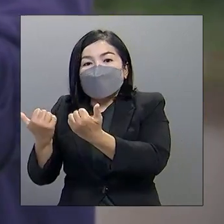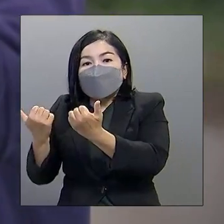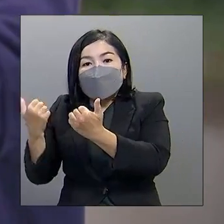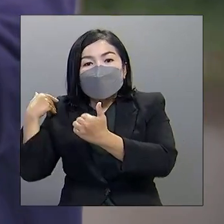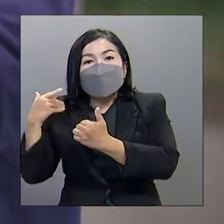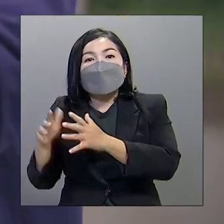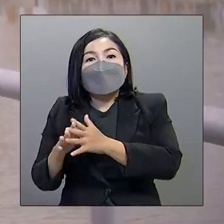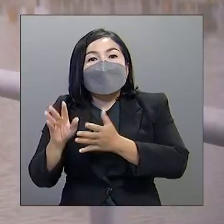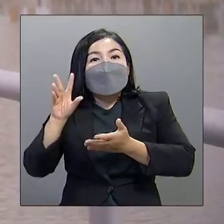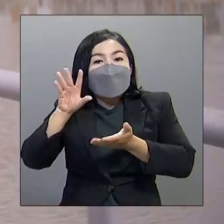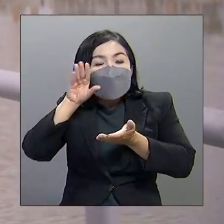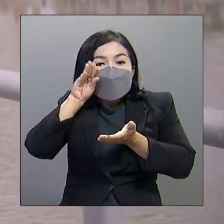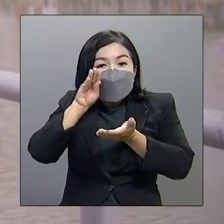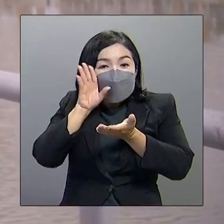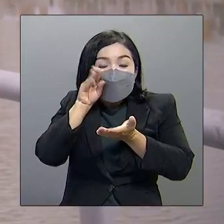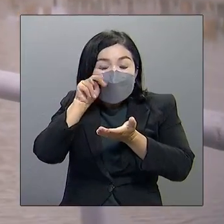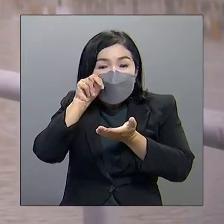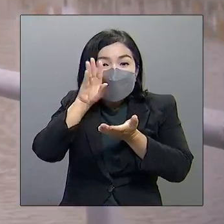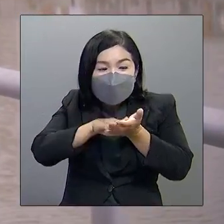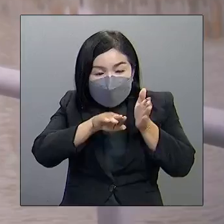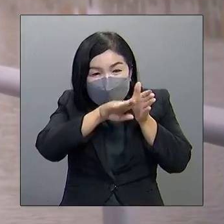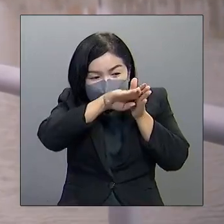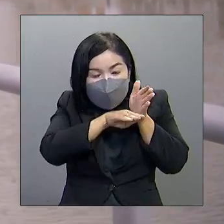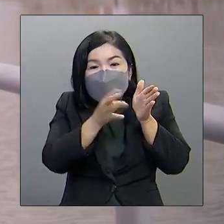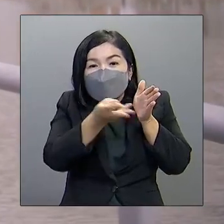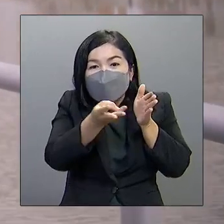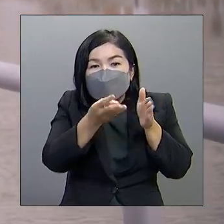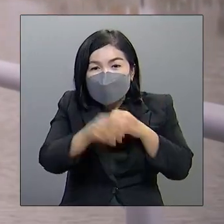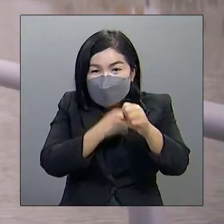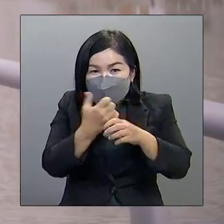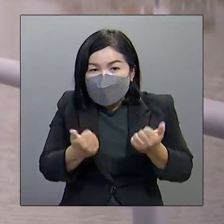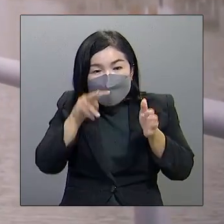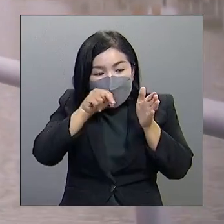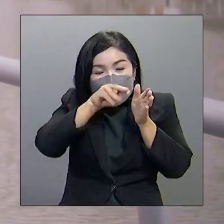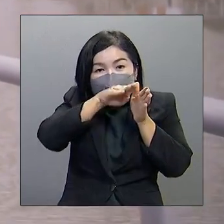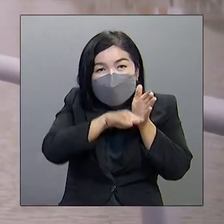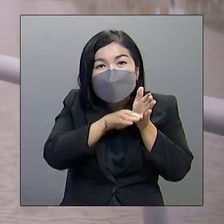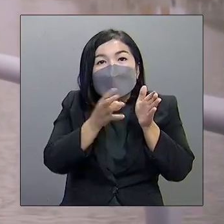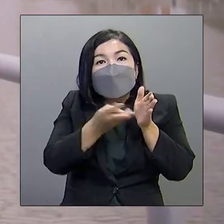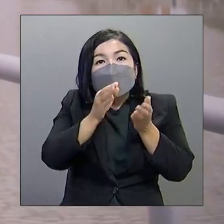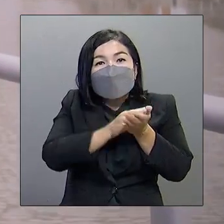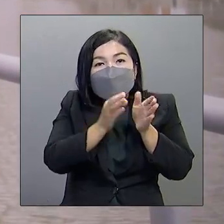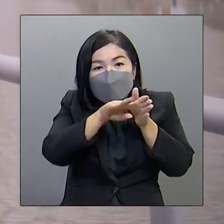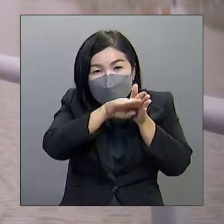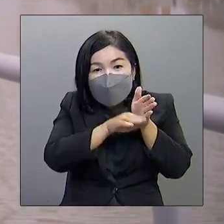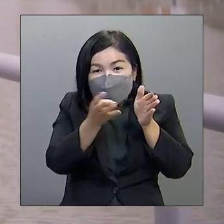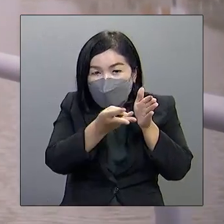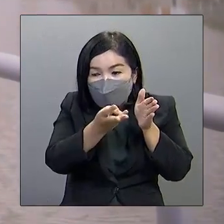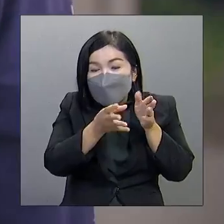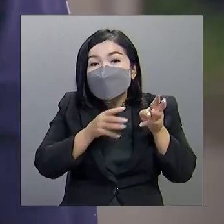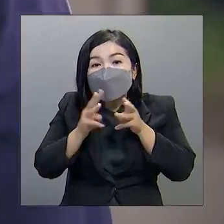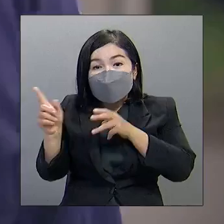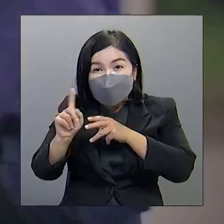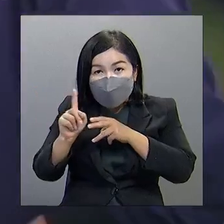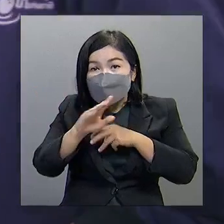รามีน้ำต่ำกว่าตอนที่พายุเตี้ยนหมู่เข้ามา โอเค นะครับณวันนี้นะครับดังนั้นเนี่ยก็เชื่อว่าเขื่อนป่าสักเนี่ยจะสามารถรองรับน้